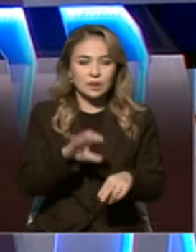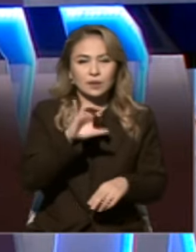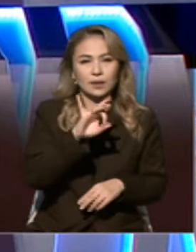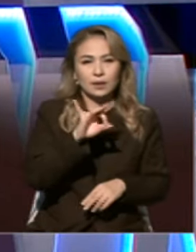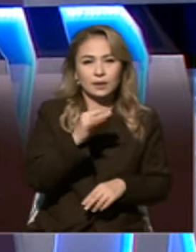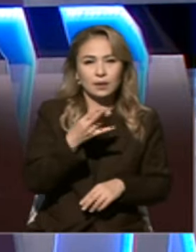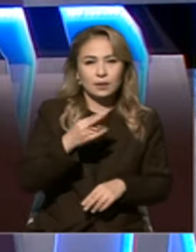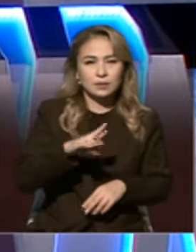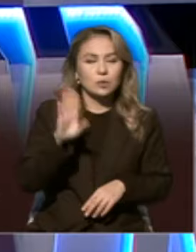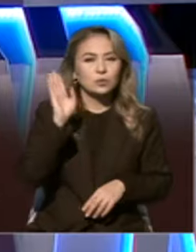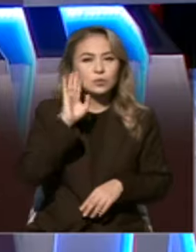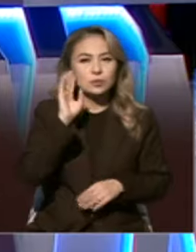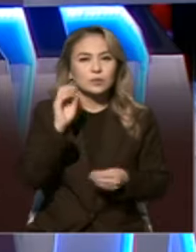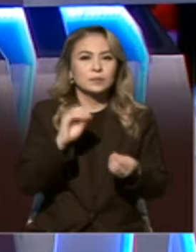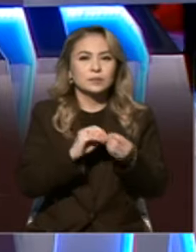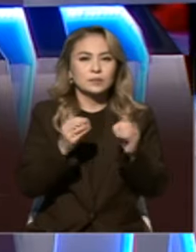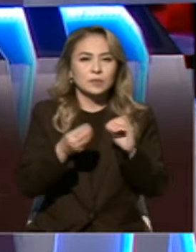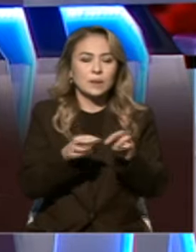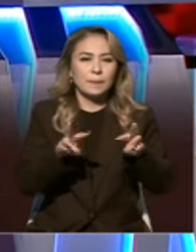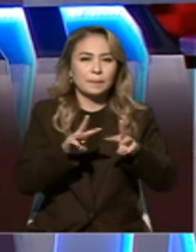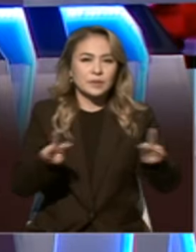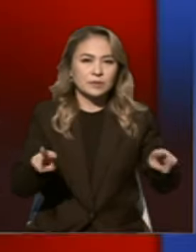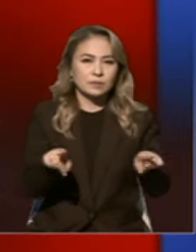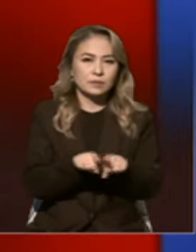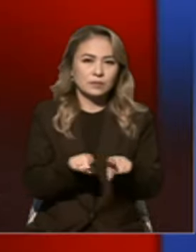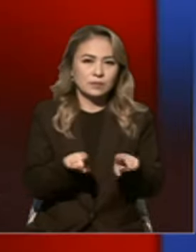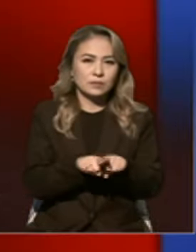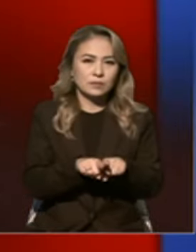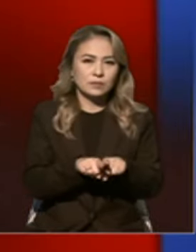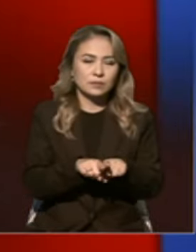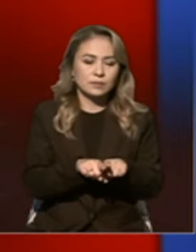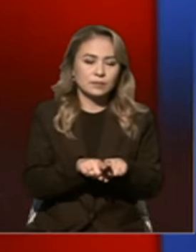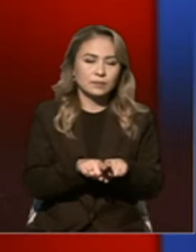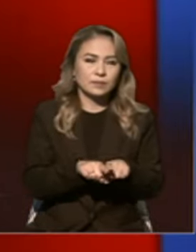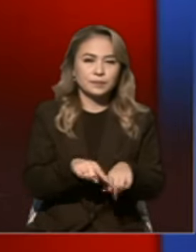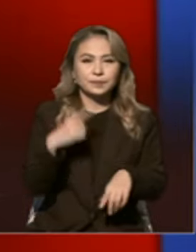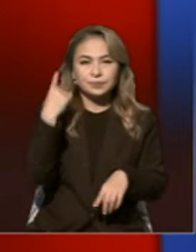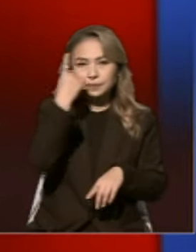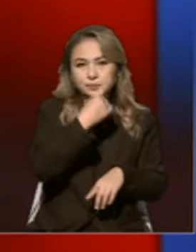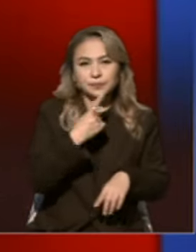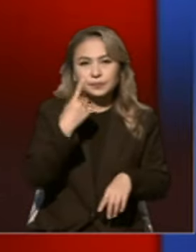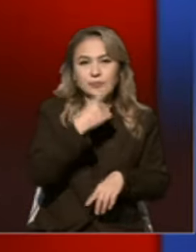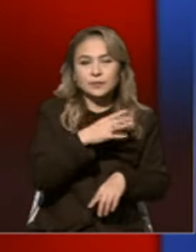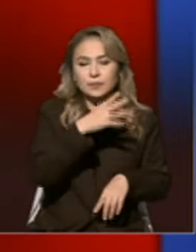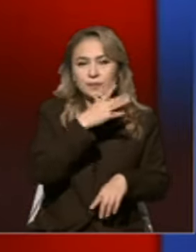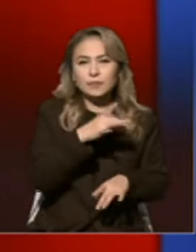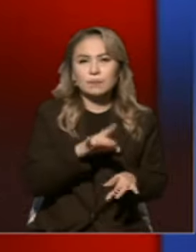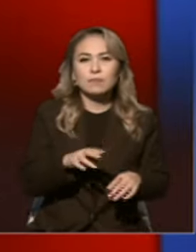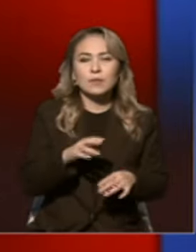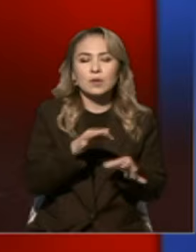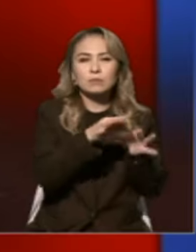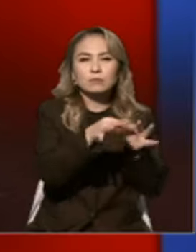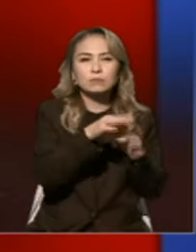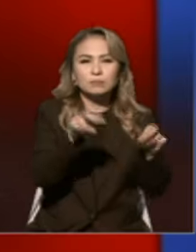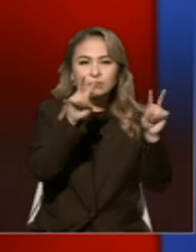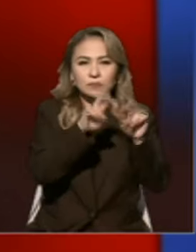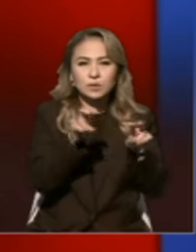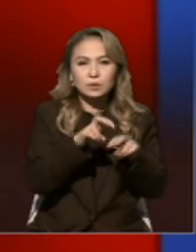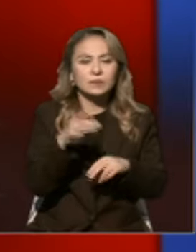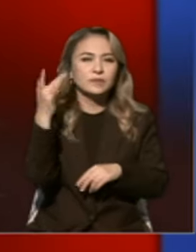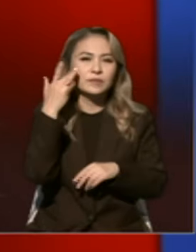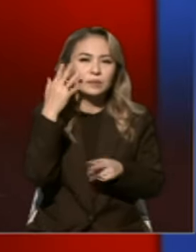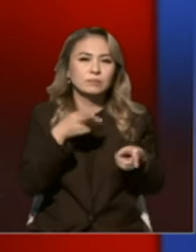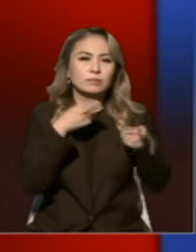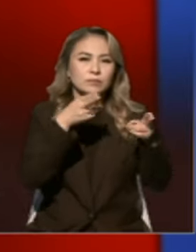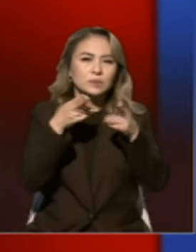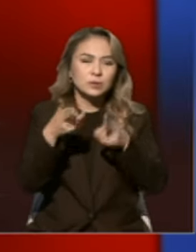министрлігінің мамандары, тіпті министрдің өзі жыл 12 айдың ішінде әрбір осындай бір өңірлерді аралап жүру керек. Жоқ дегенде, егер де оның